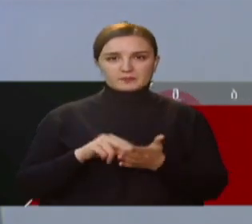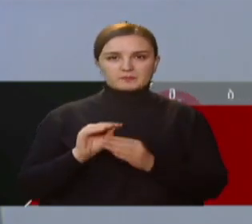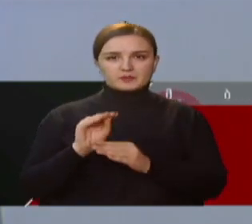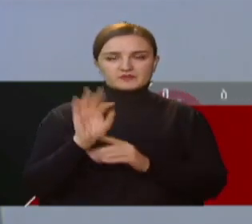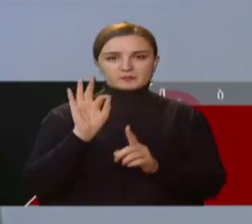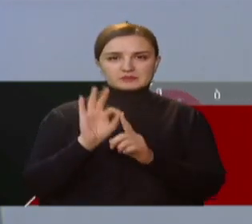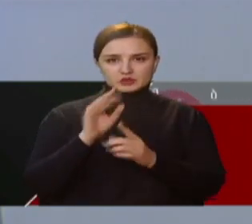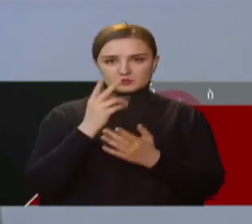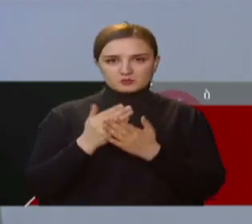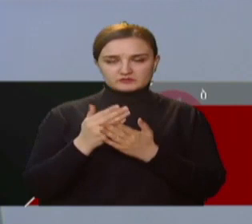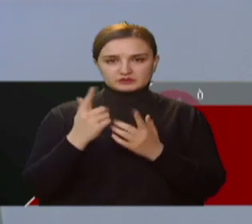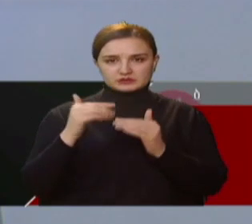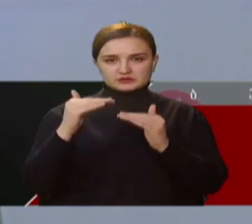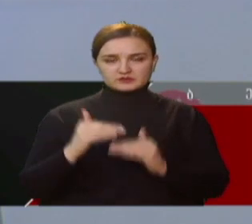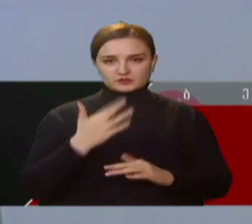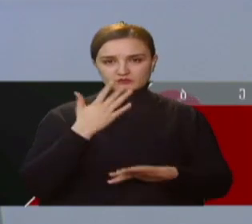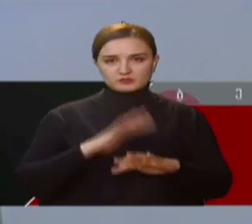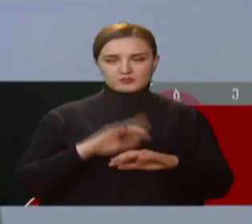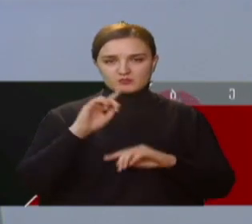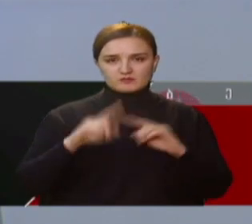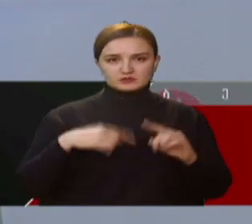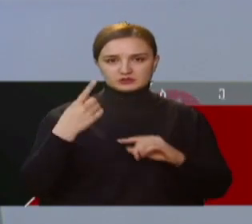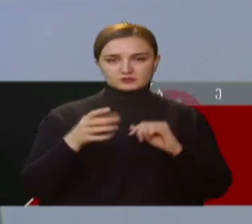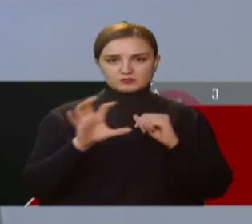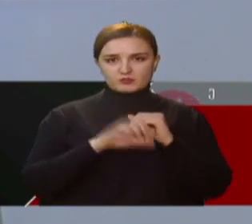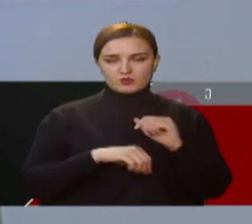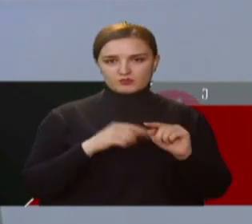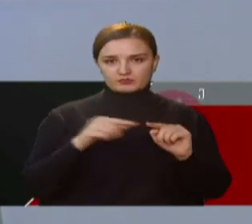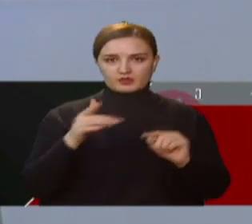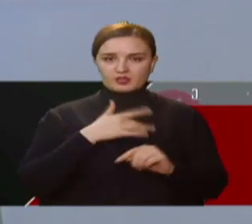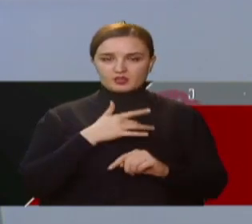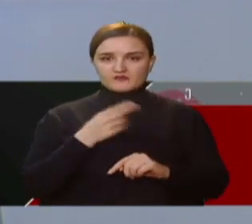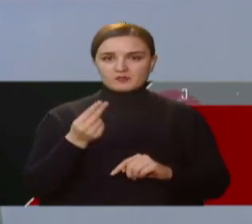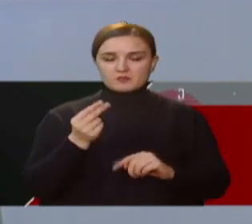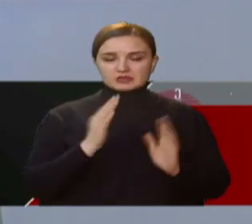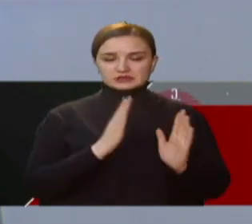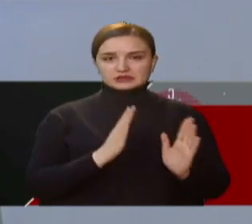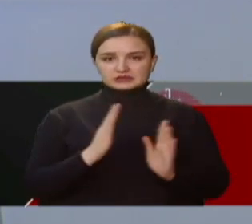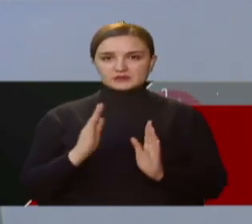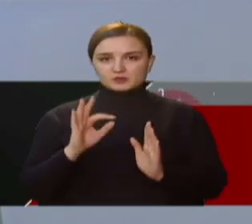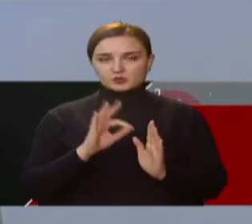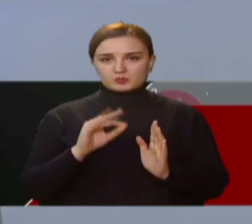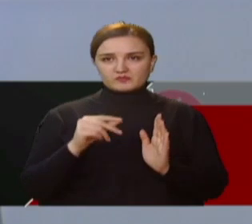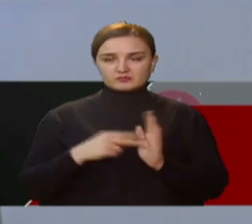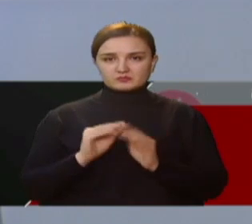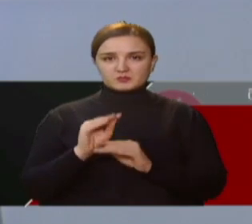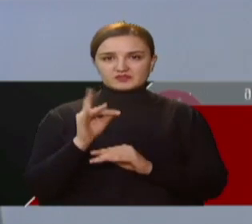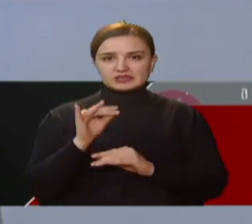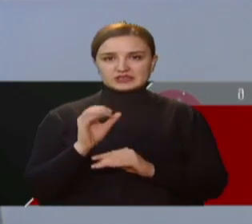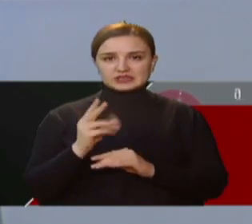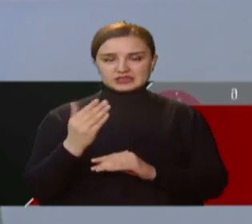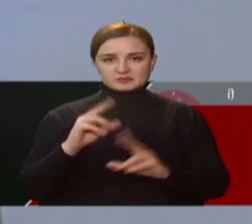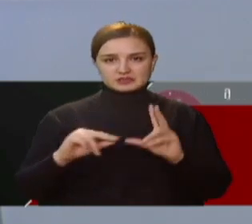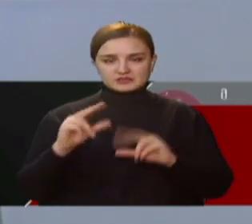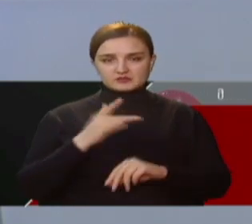miznobriv machoneblamde chamosvals eronuli banki momavali tslis bolostvis varautobs manamde ki pasebis dastabilurebis miznit da inflațiuri riscă biscatualist în